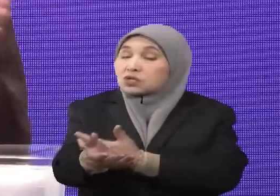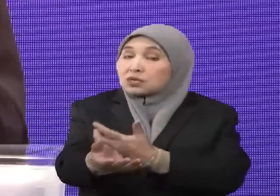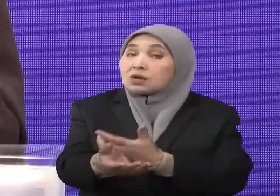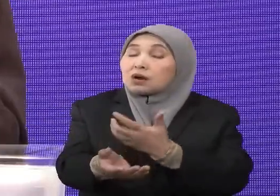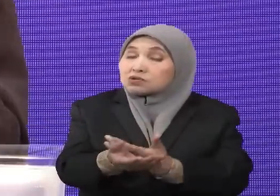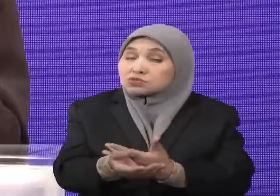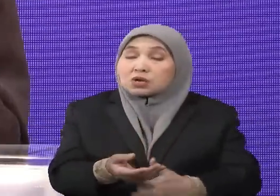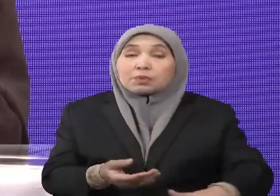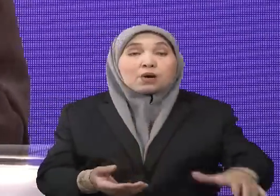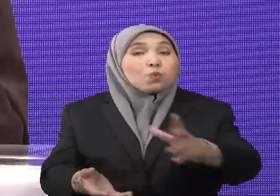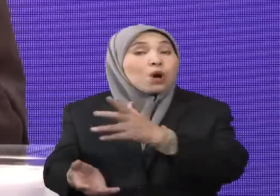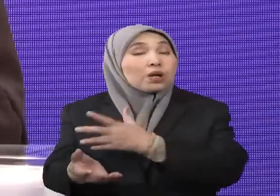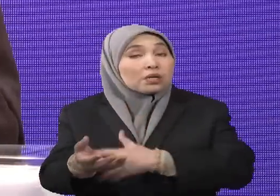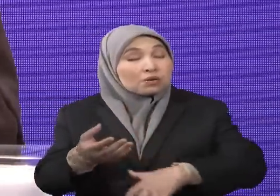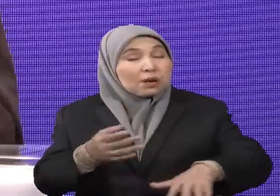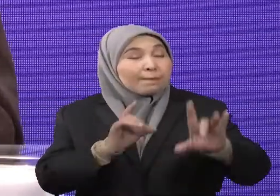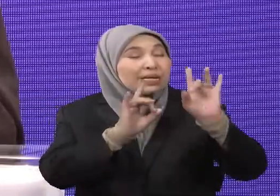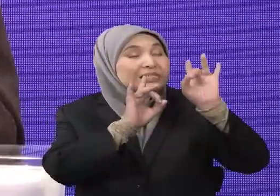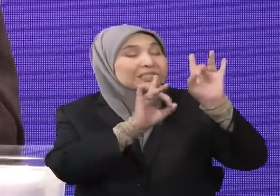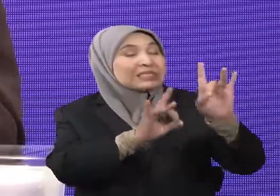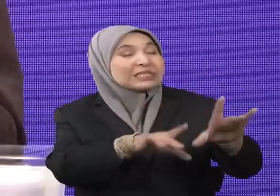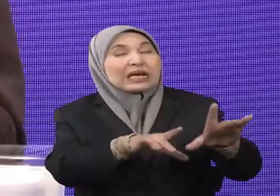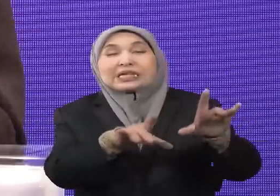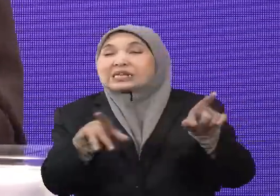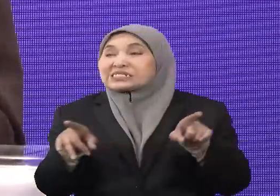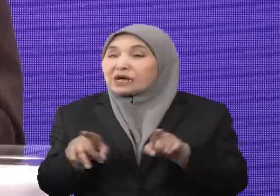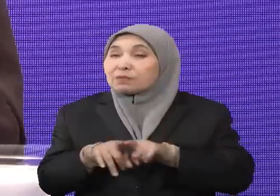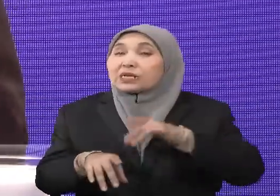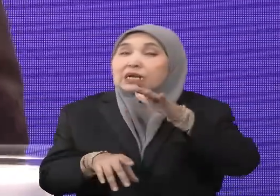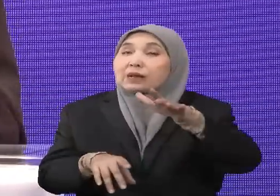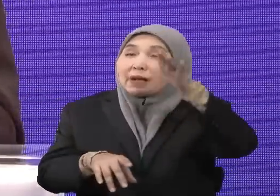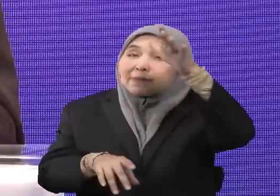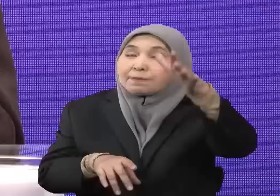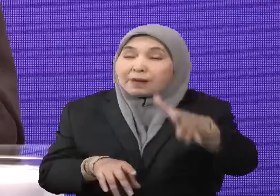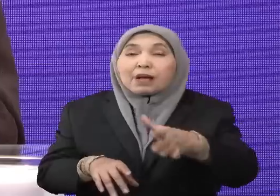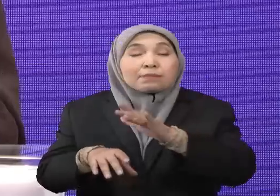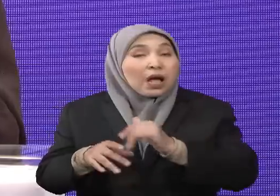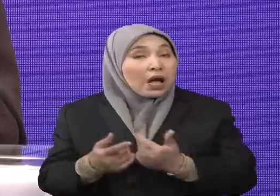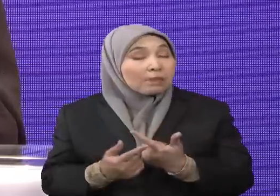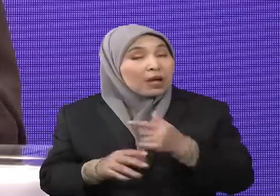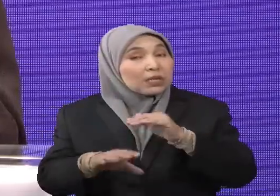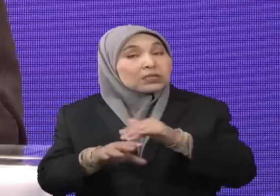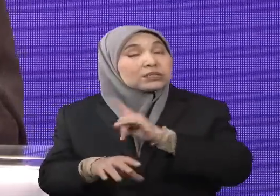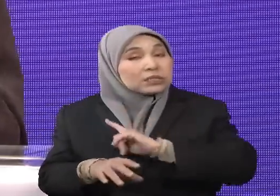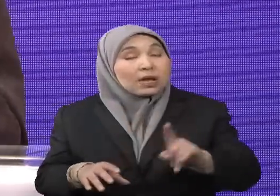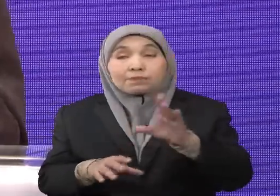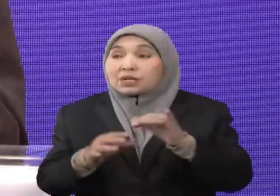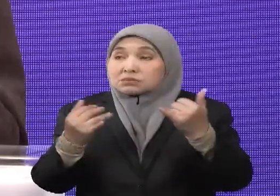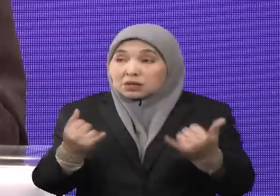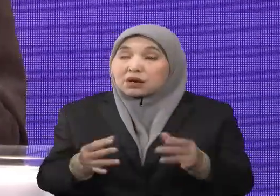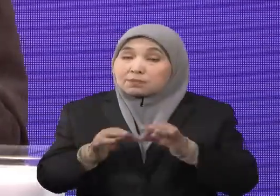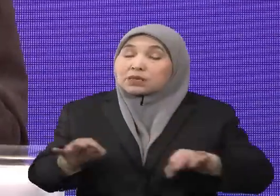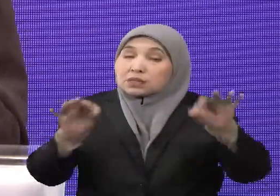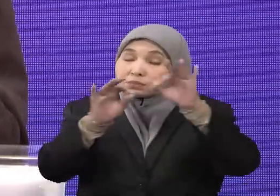mereka mewarisi kebencian yang sama dari bentuk nenek mereka kepada Islam dan sekarang ini penting